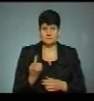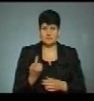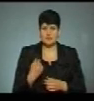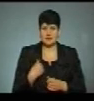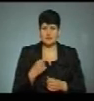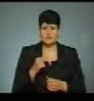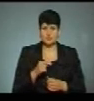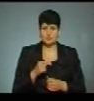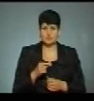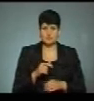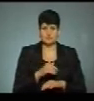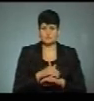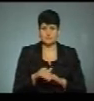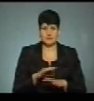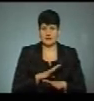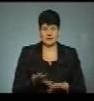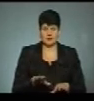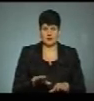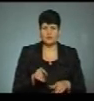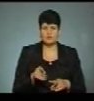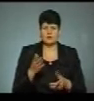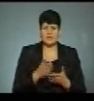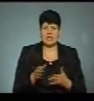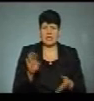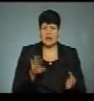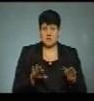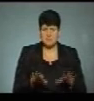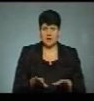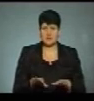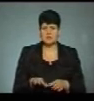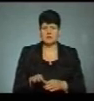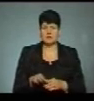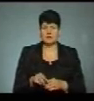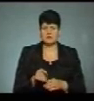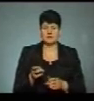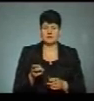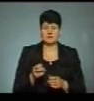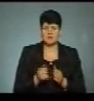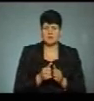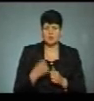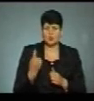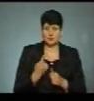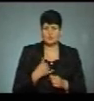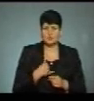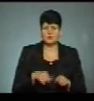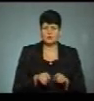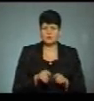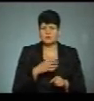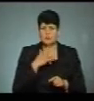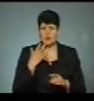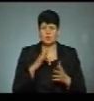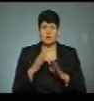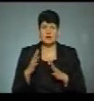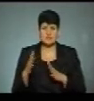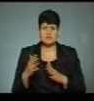тут границь не робила. Більше тут Карпати я подала, а ну, якраз заходи на область. Ну, в нас теж дуже багато лісів